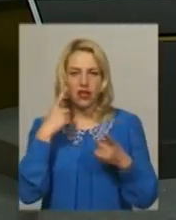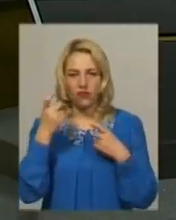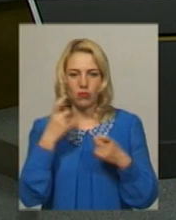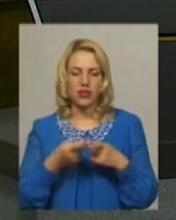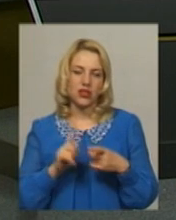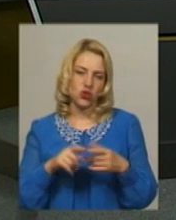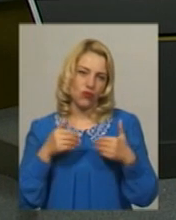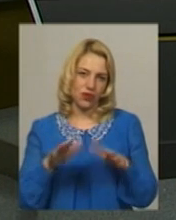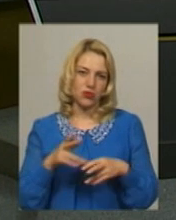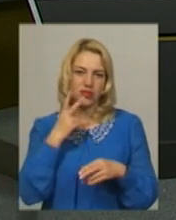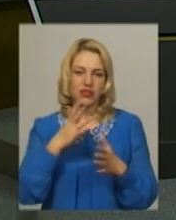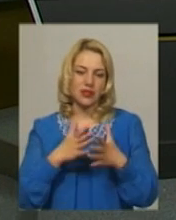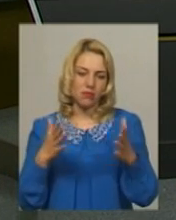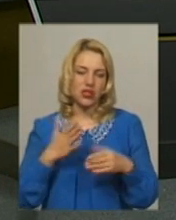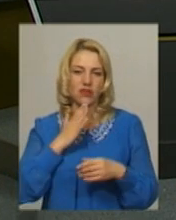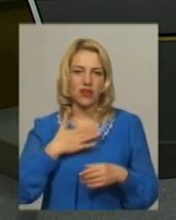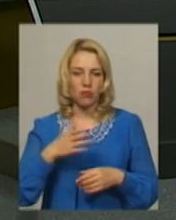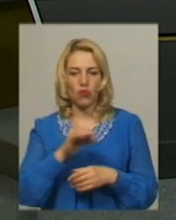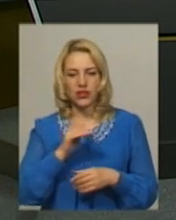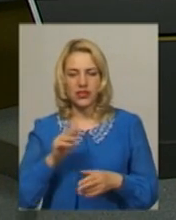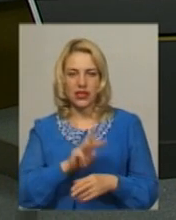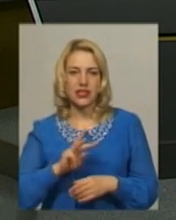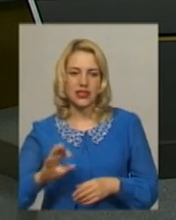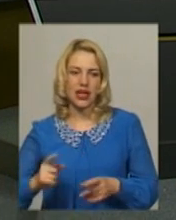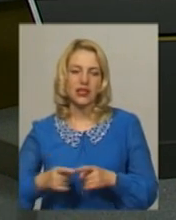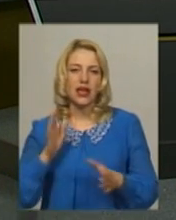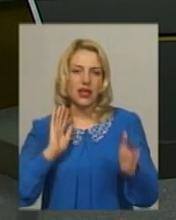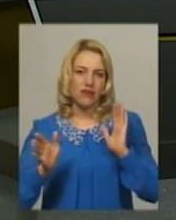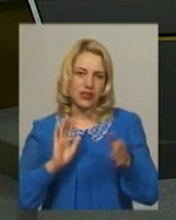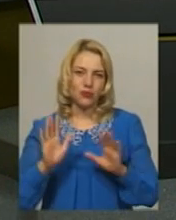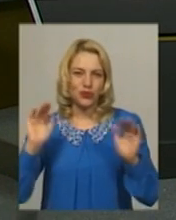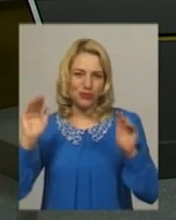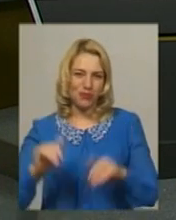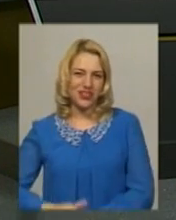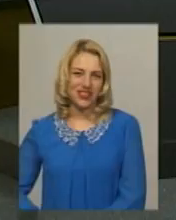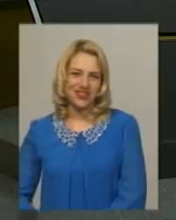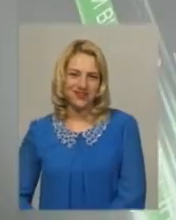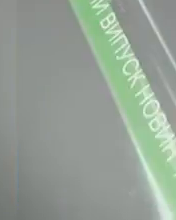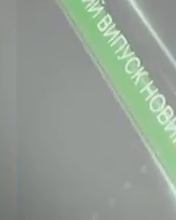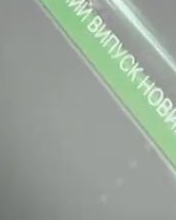інформація цього випуску. Дивіться більше на нашому офіційному сайті та сторінці у Facebook. Побачимось!